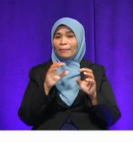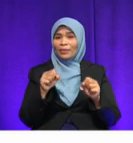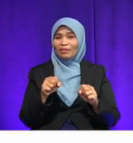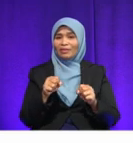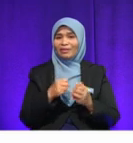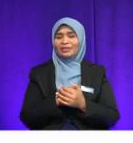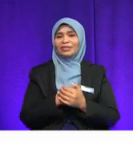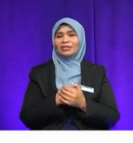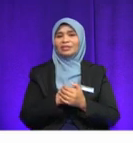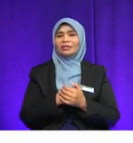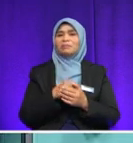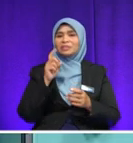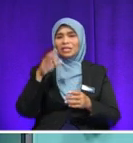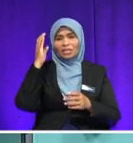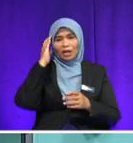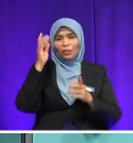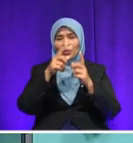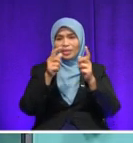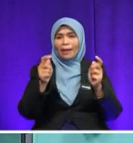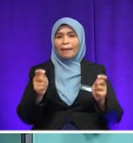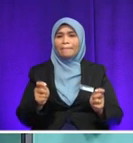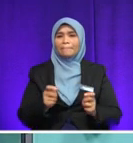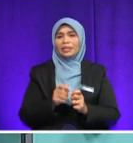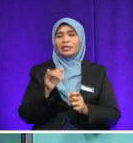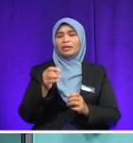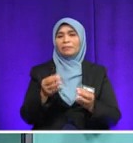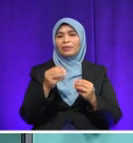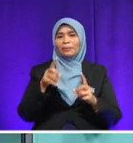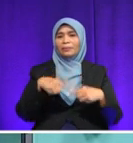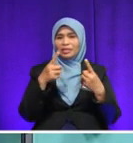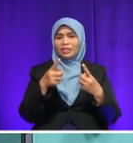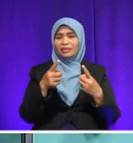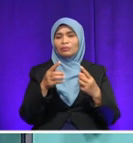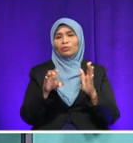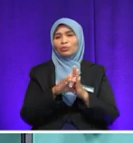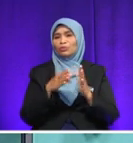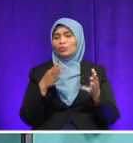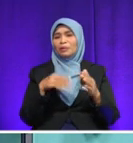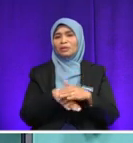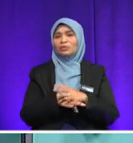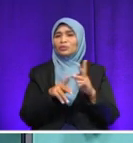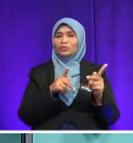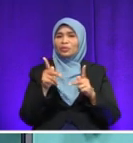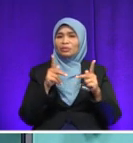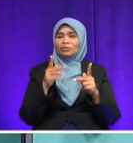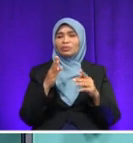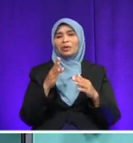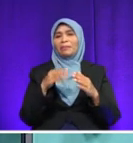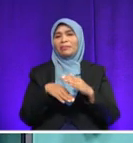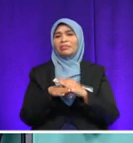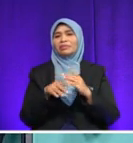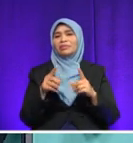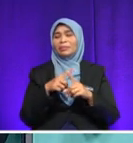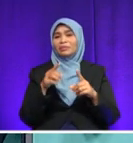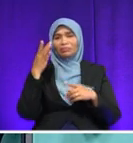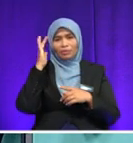anak kosan tak boleh Pak siapa dalam kanan pusing Kampung keluar Kampung